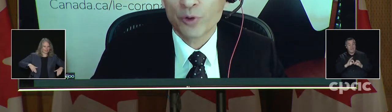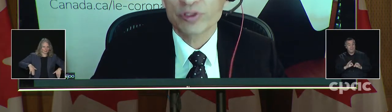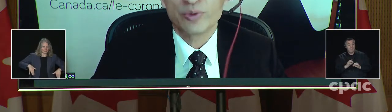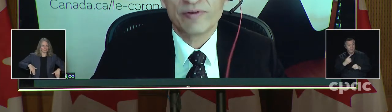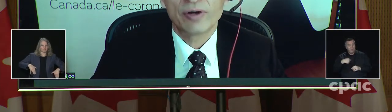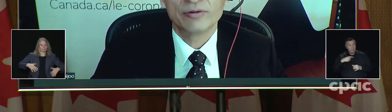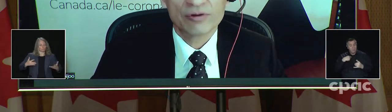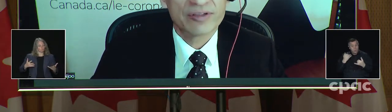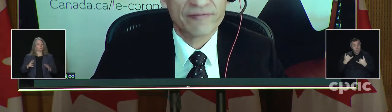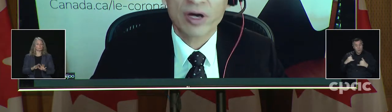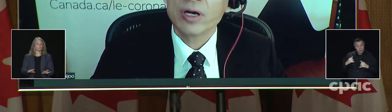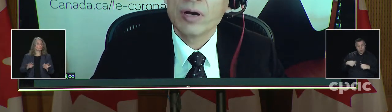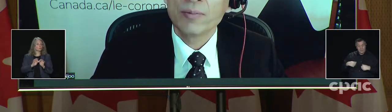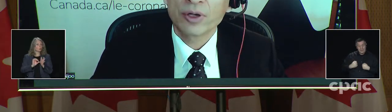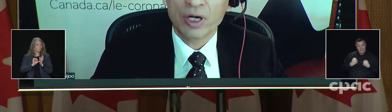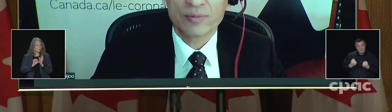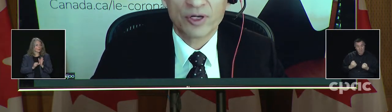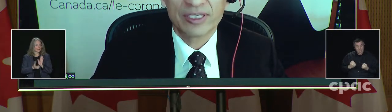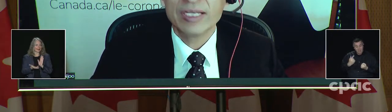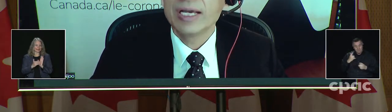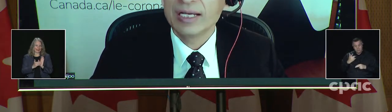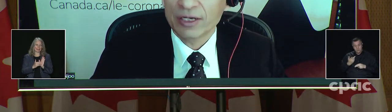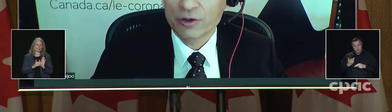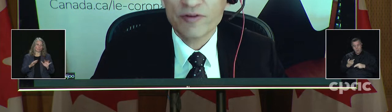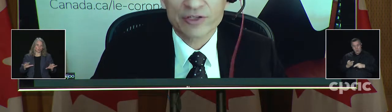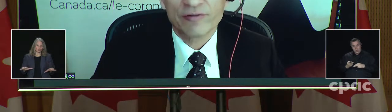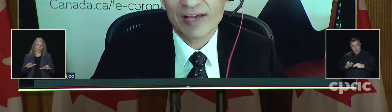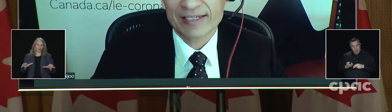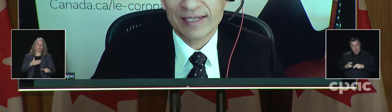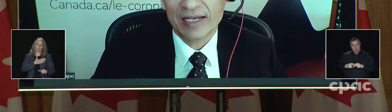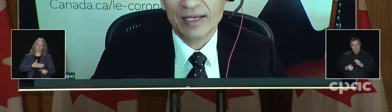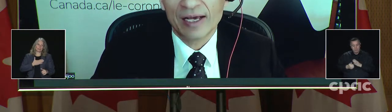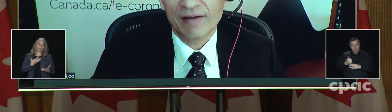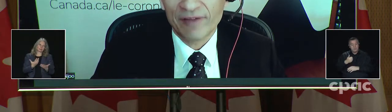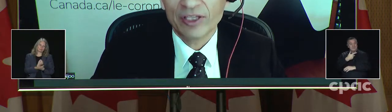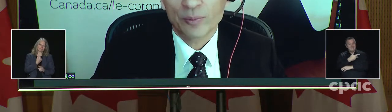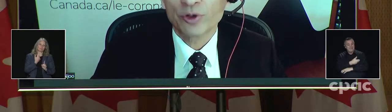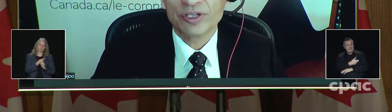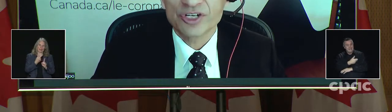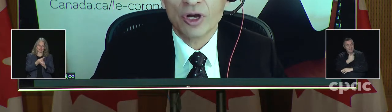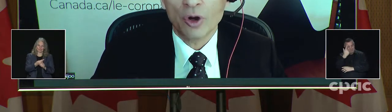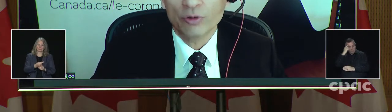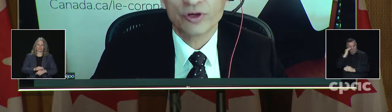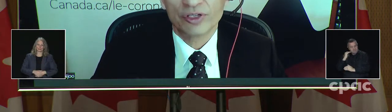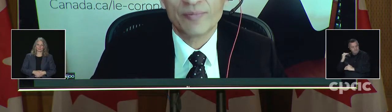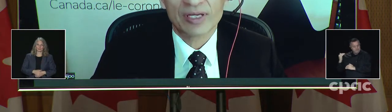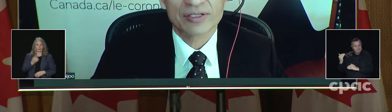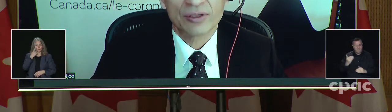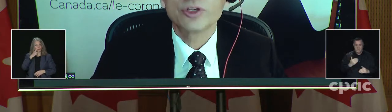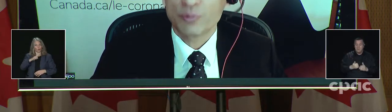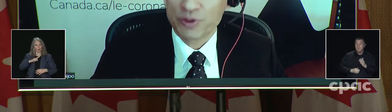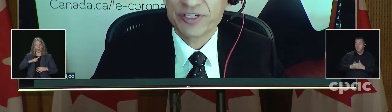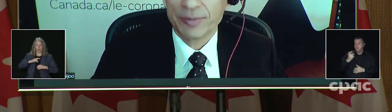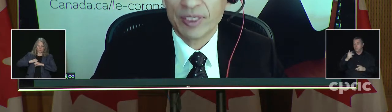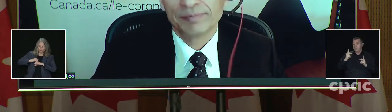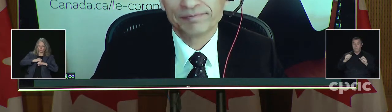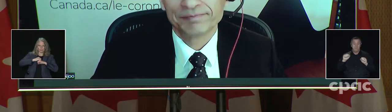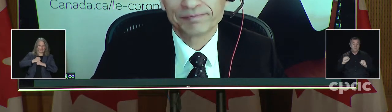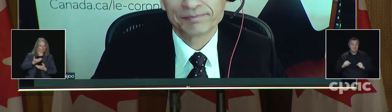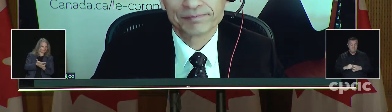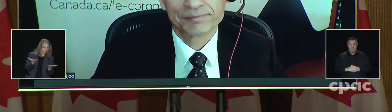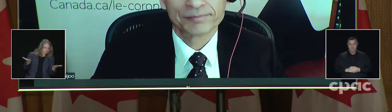nous poursuivons nos efforts pour augmenter la couverture vaccinale afin de protéger autant de personnes que possible.